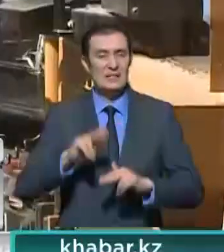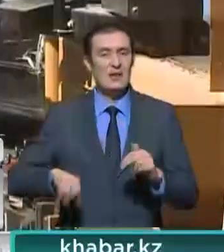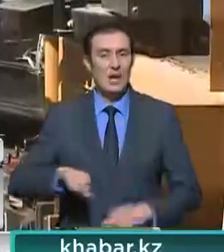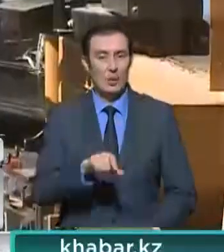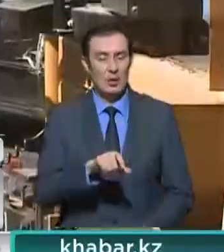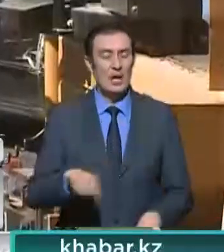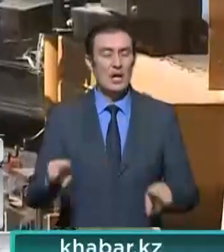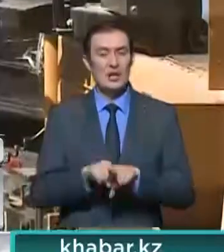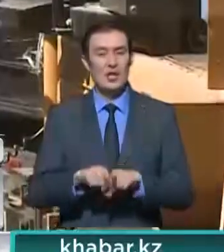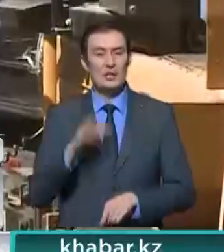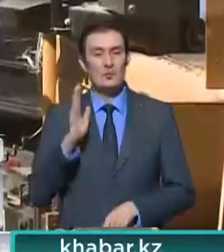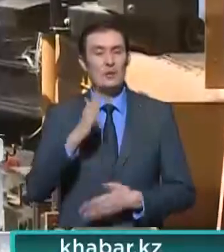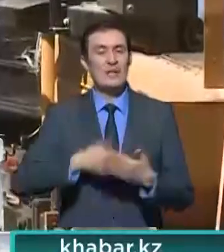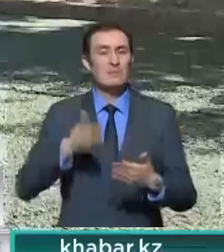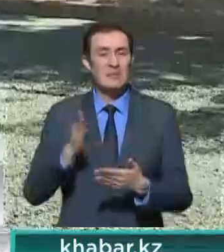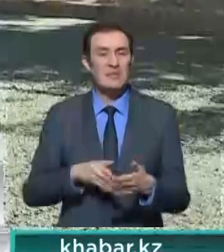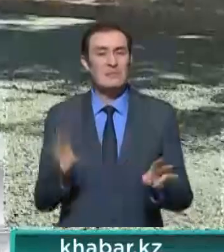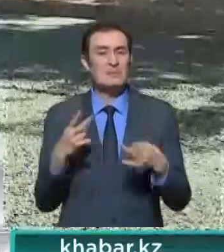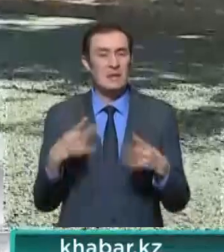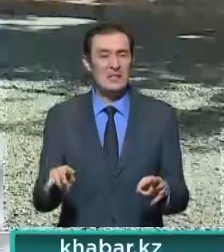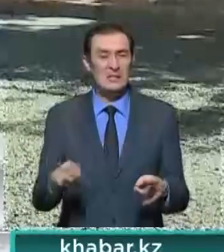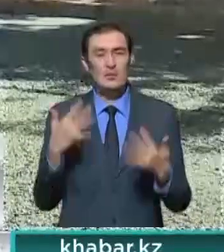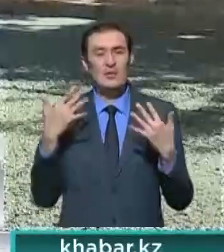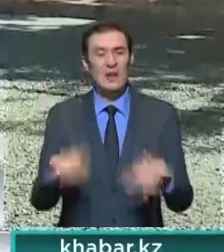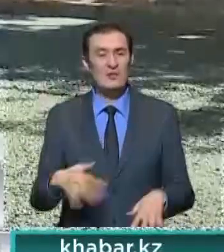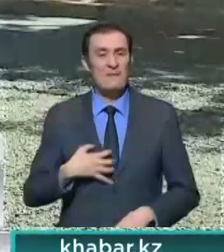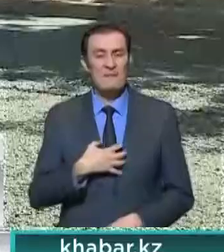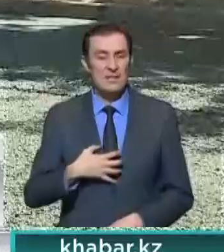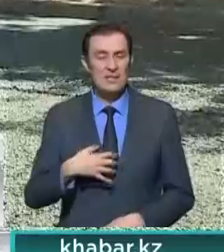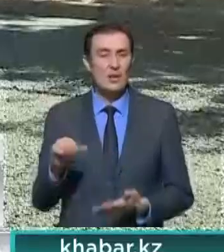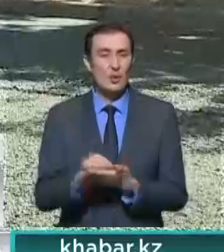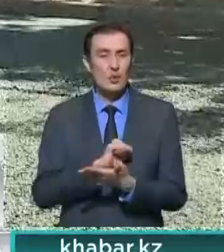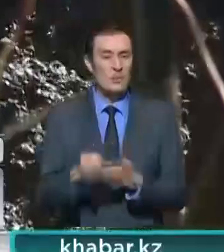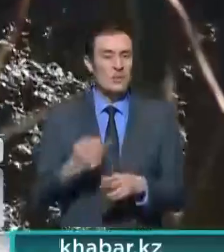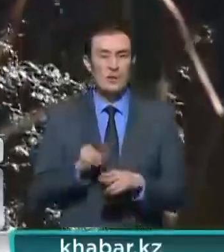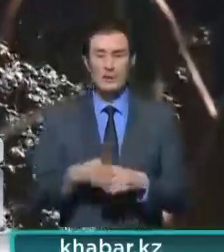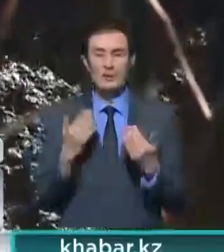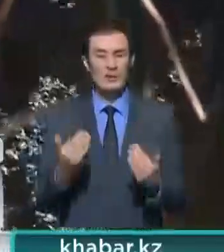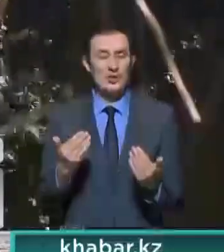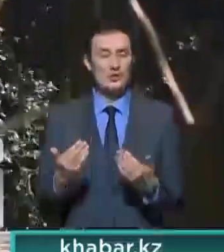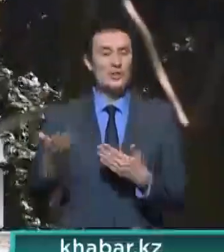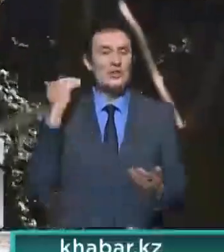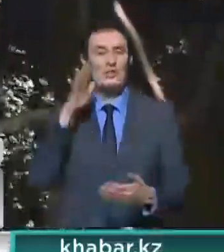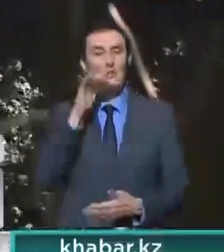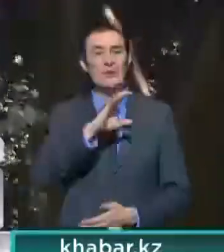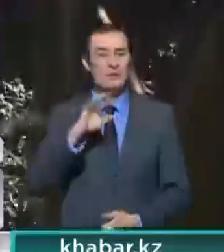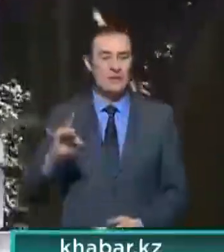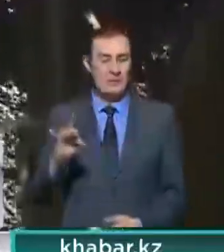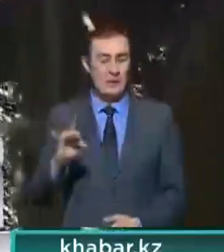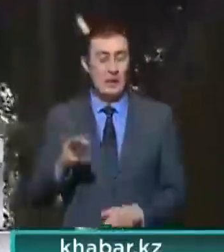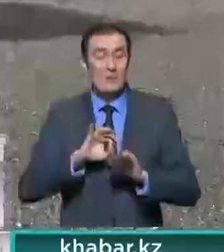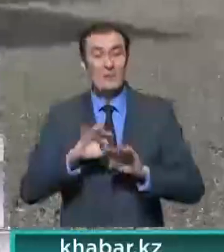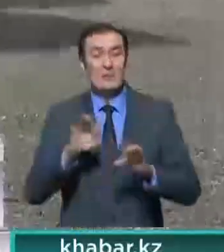дорог. Кроме того, будут отменены невостребованные и утерявшие актуальность нормативные документы, которые действуют еще с советских времен. По